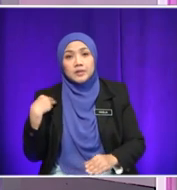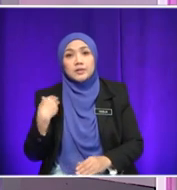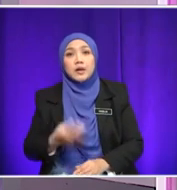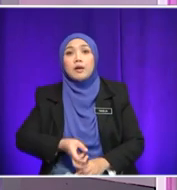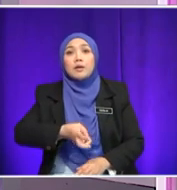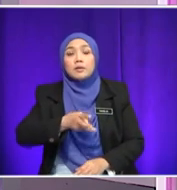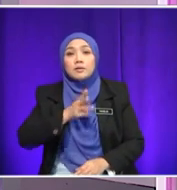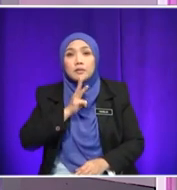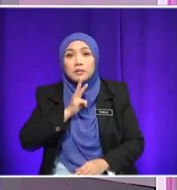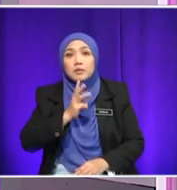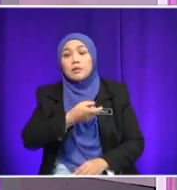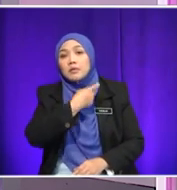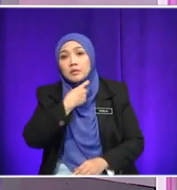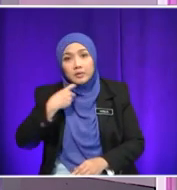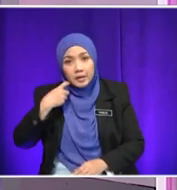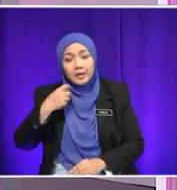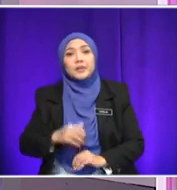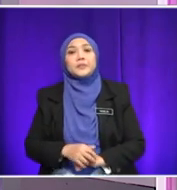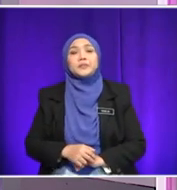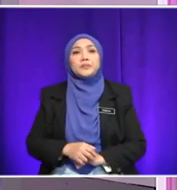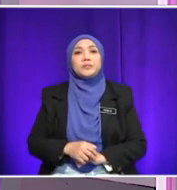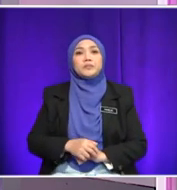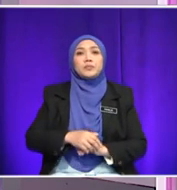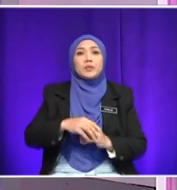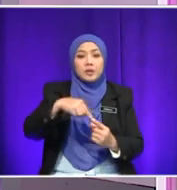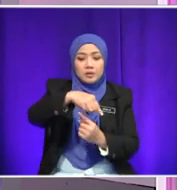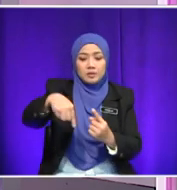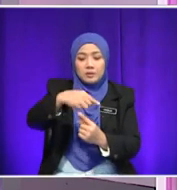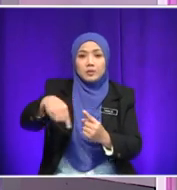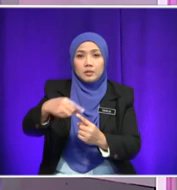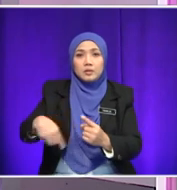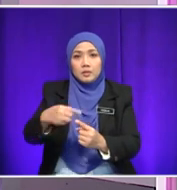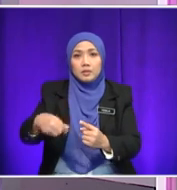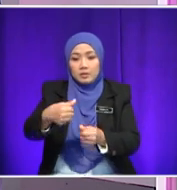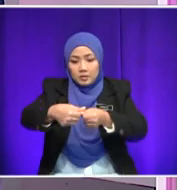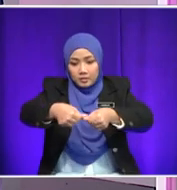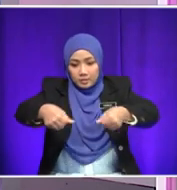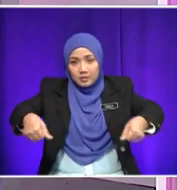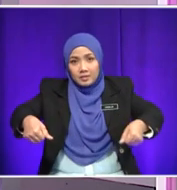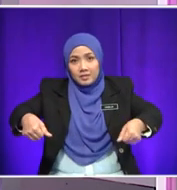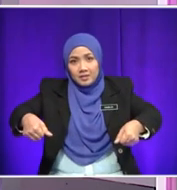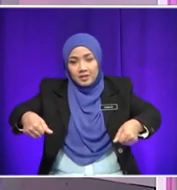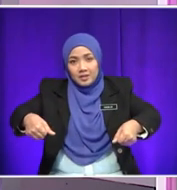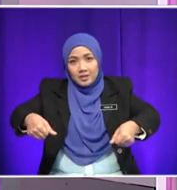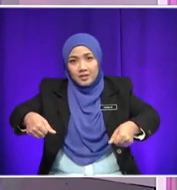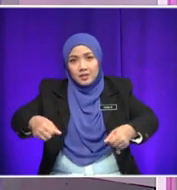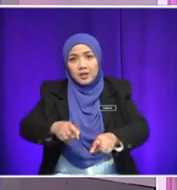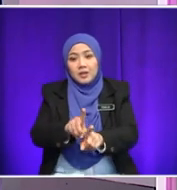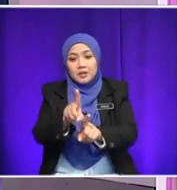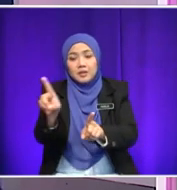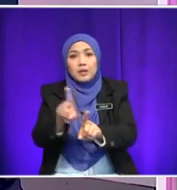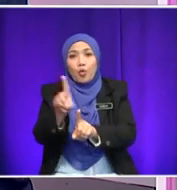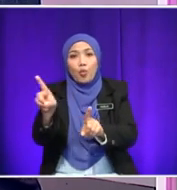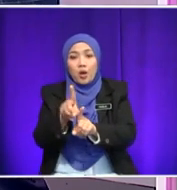Oke seterusnya berita prililit bunga oke yang kedua adalah dawai dawai bunga